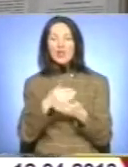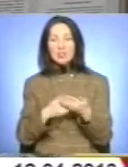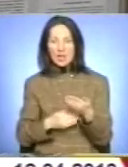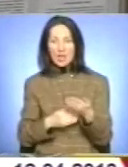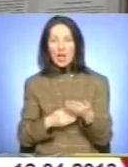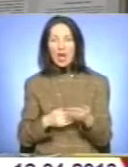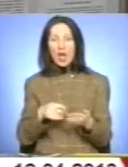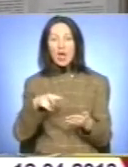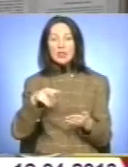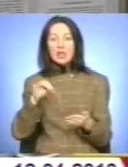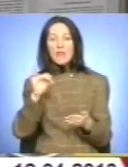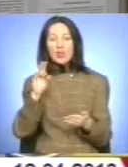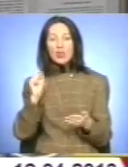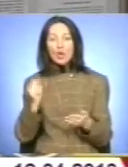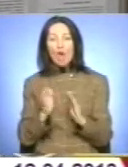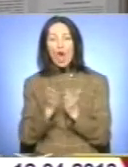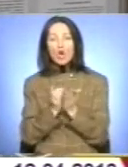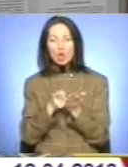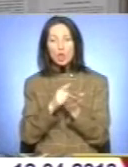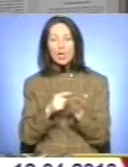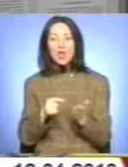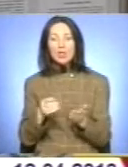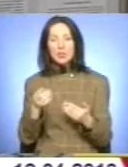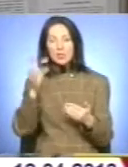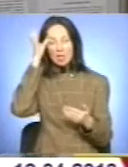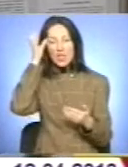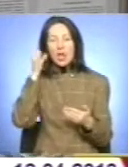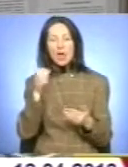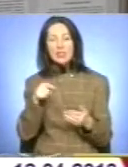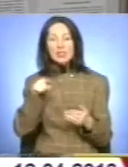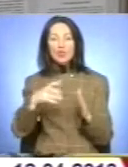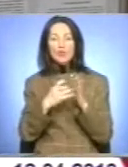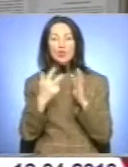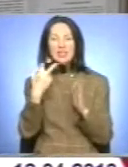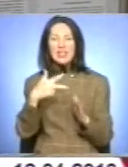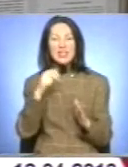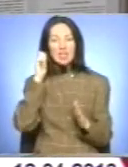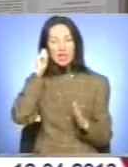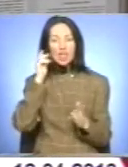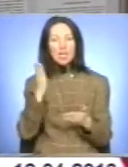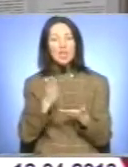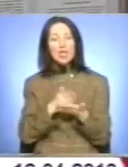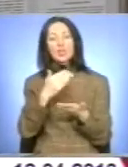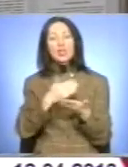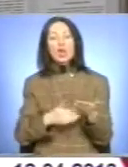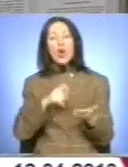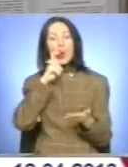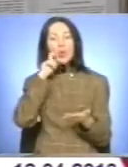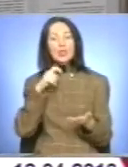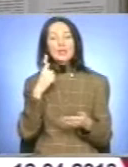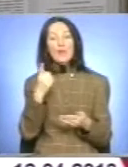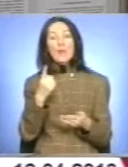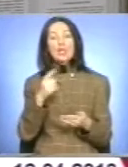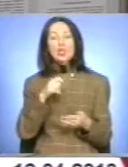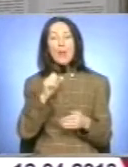науковому «Життя і знання» за 1930 рік. Тут є її стаття «Українці в першім австрійським соймі»